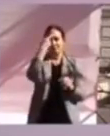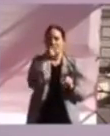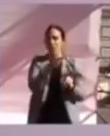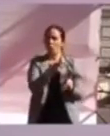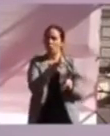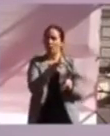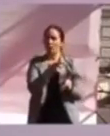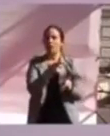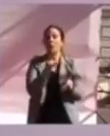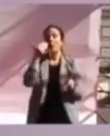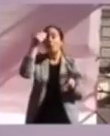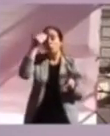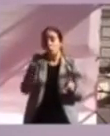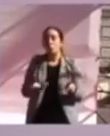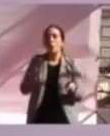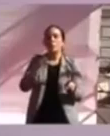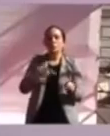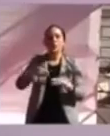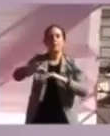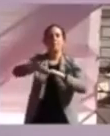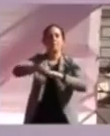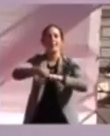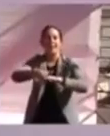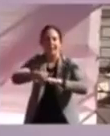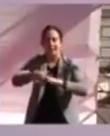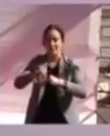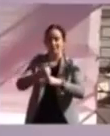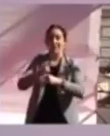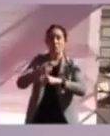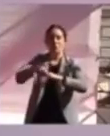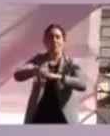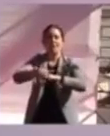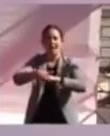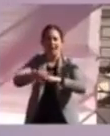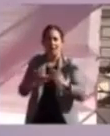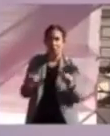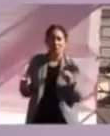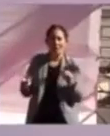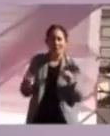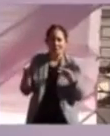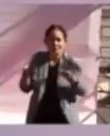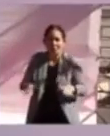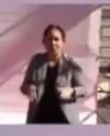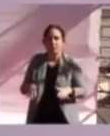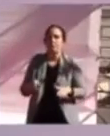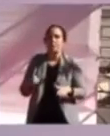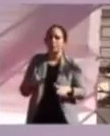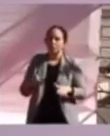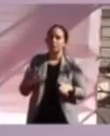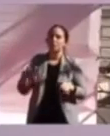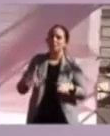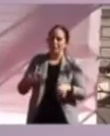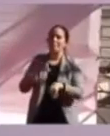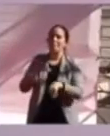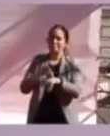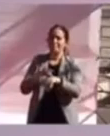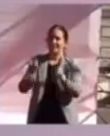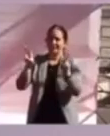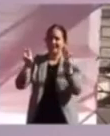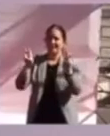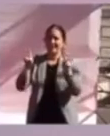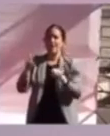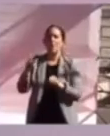malattia anche la precarietà perché la precarietà non è solo una malattia perché in genere in sicurezza ma è una malattia perché